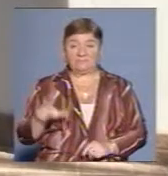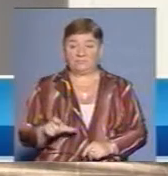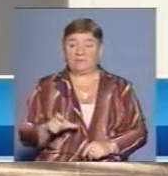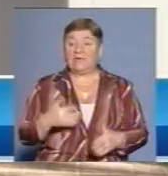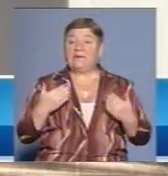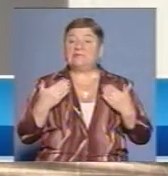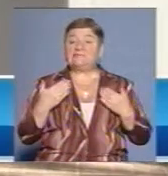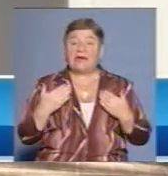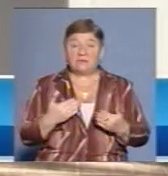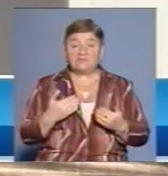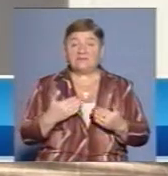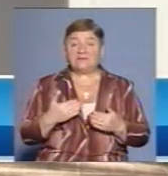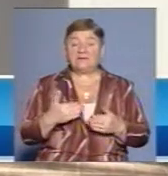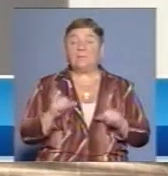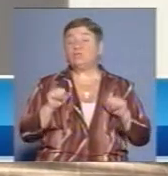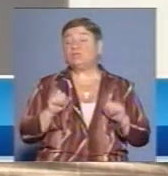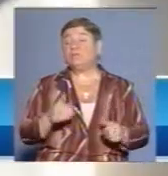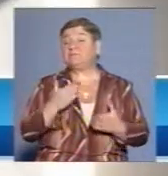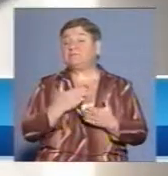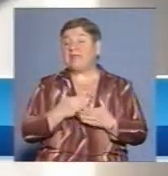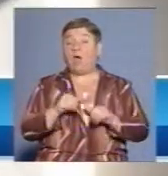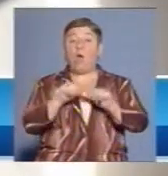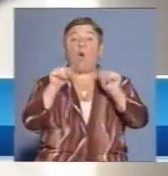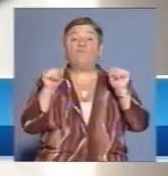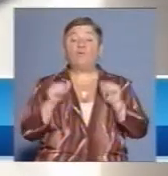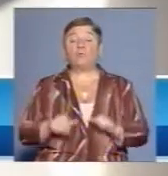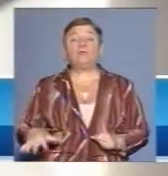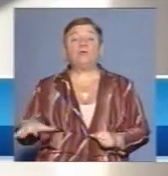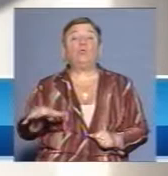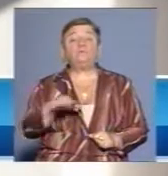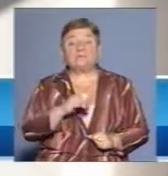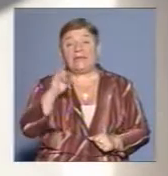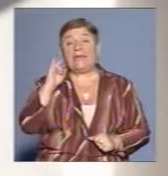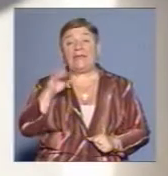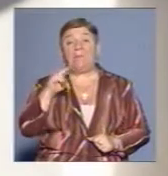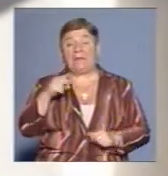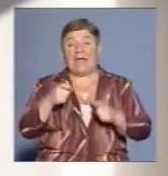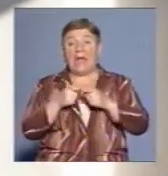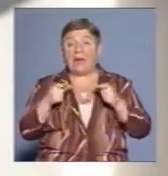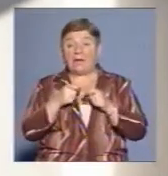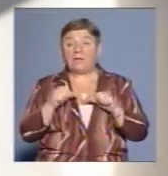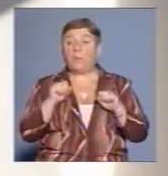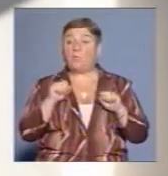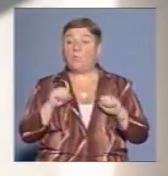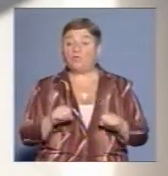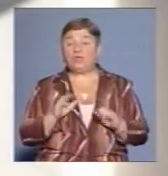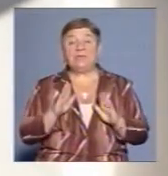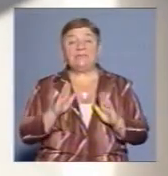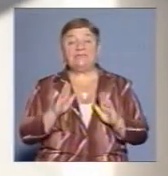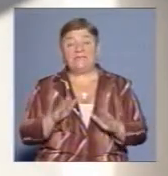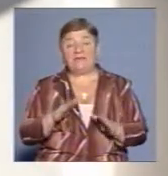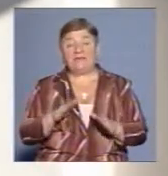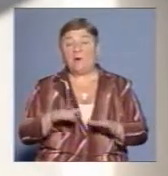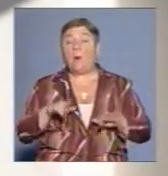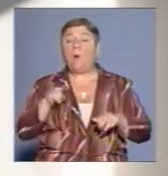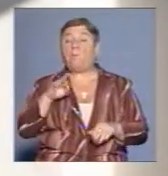Зараз можливість оформити ID-картку є у всіх, хто забажає. Звернутися для оформлення ID-картки вперше можна виключно лише за місцем